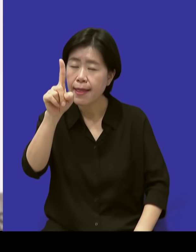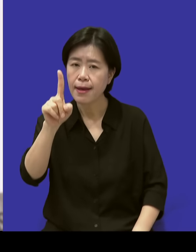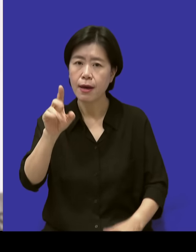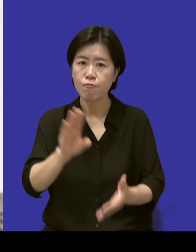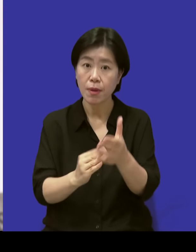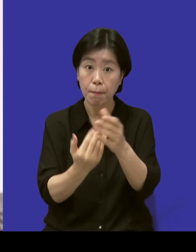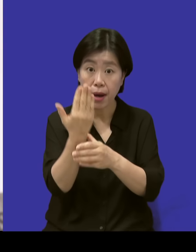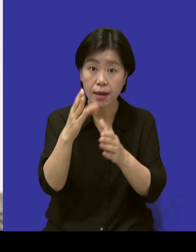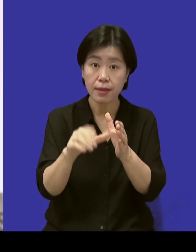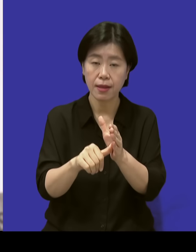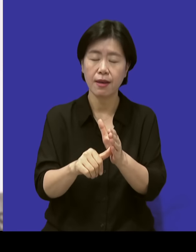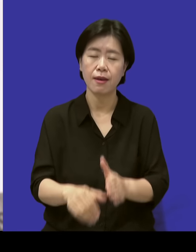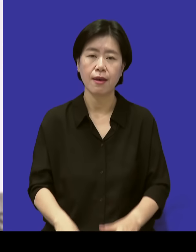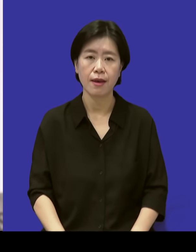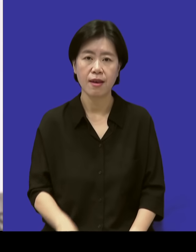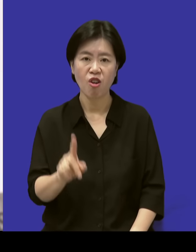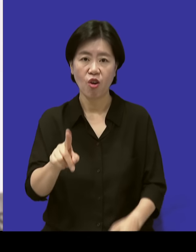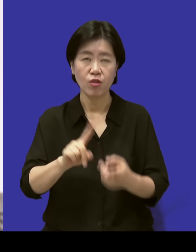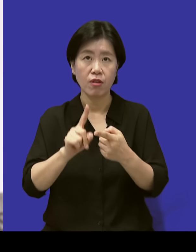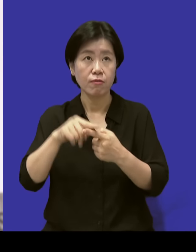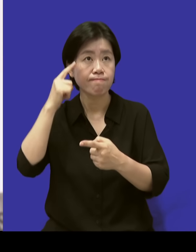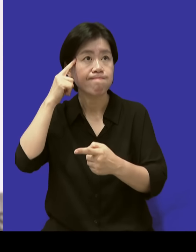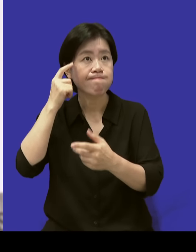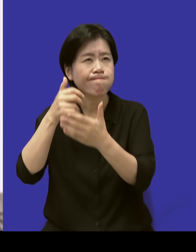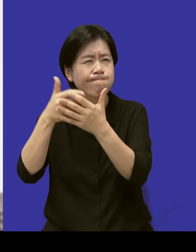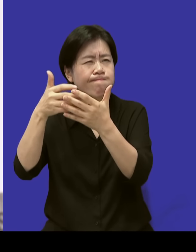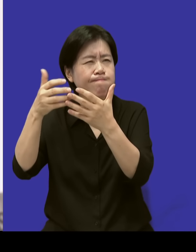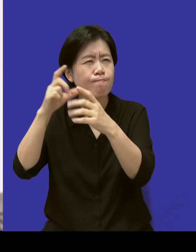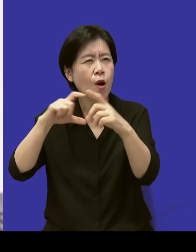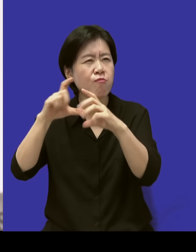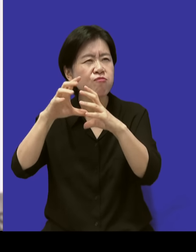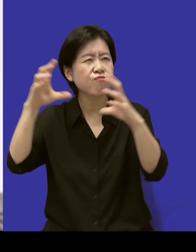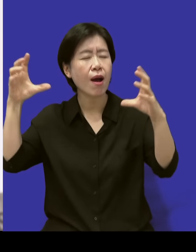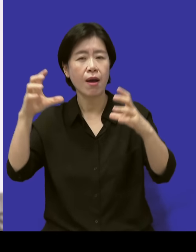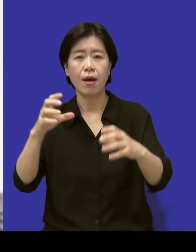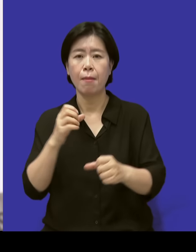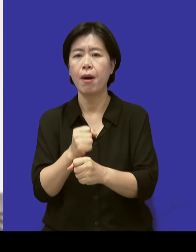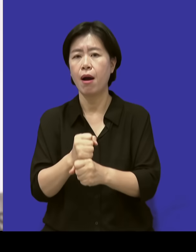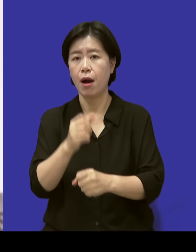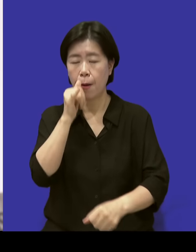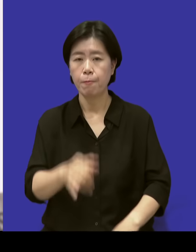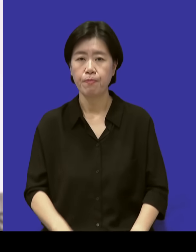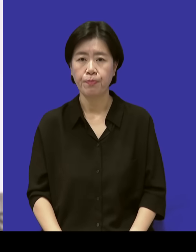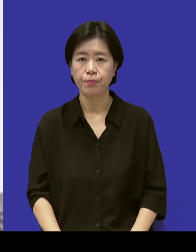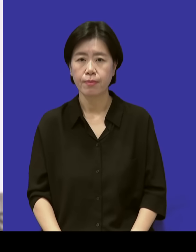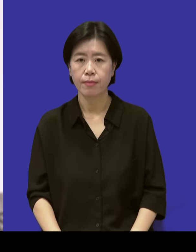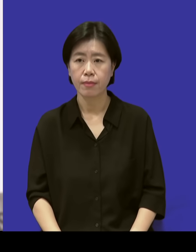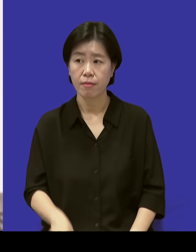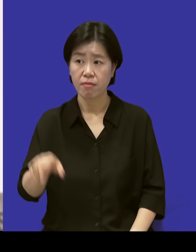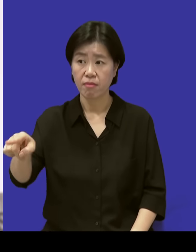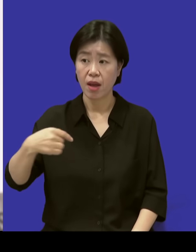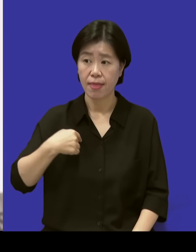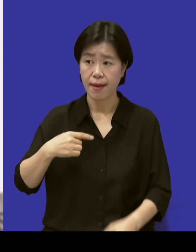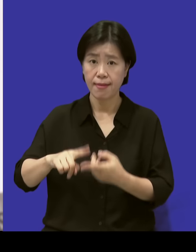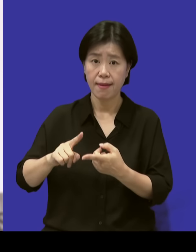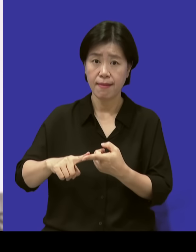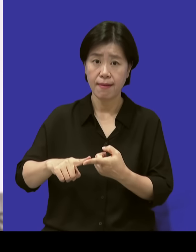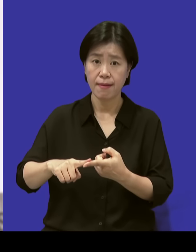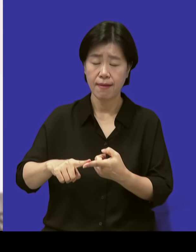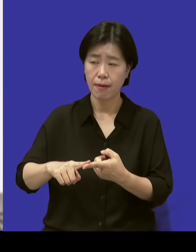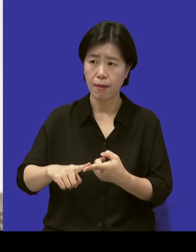들어서 상처에 화살이 나가면은 그거를 막 계속 생각해요. 예. 아, 얘가 나한테 상처에 말을 했지. 그래서